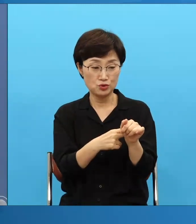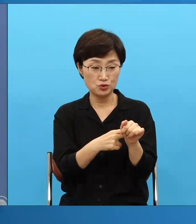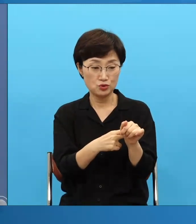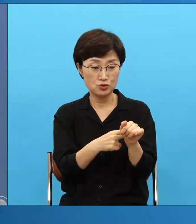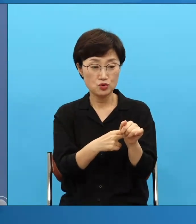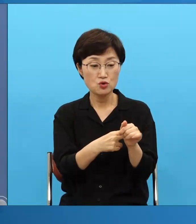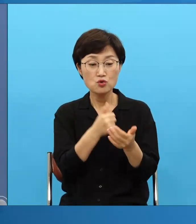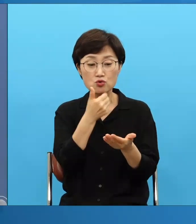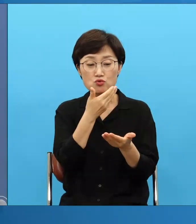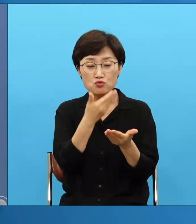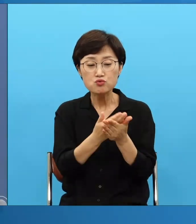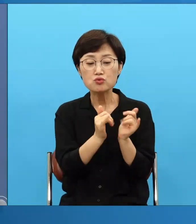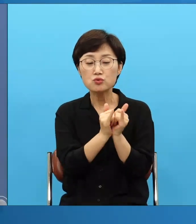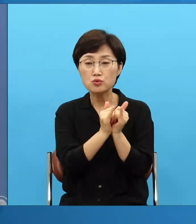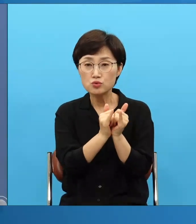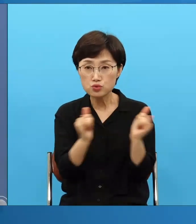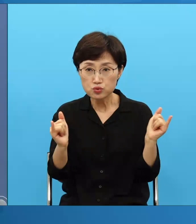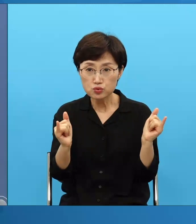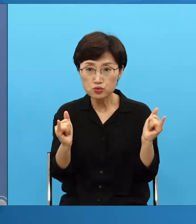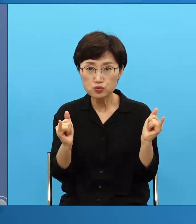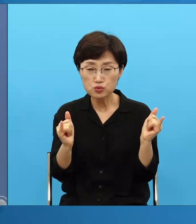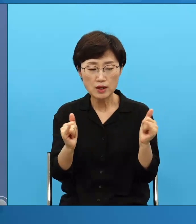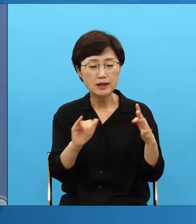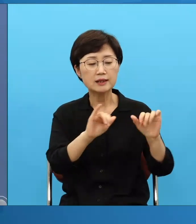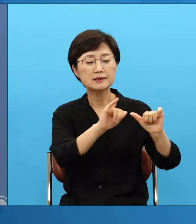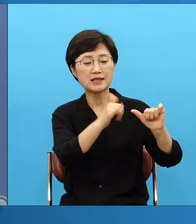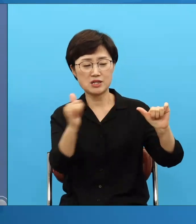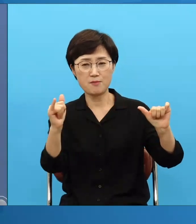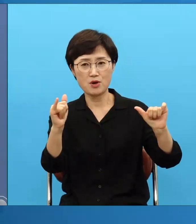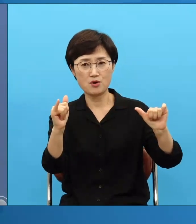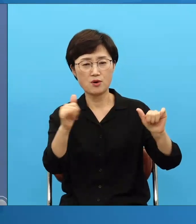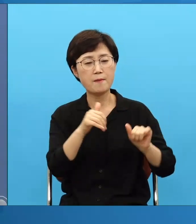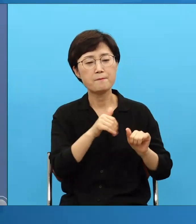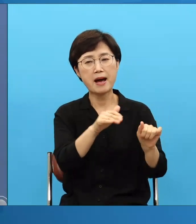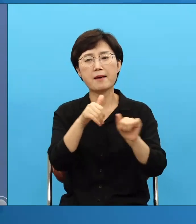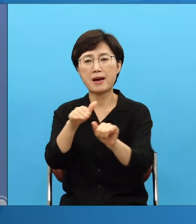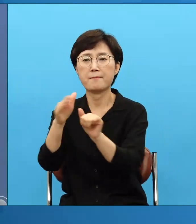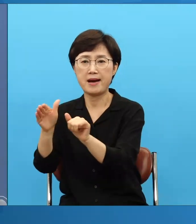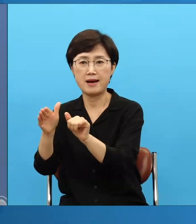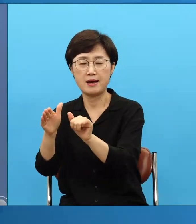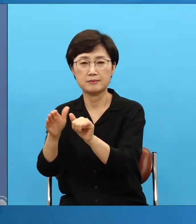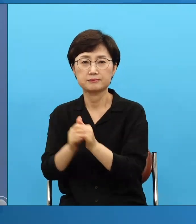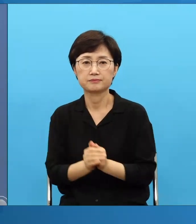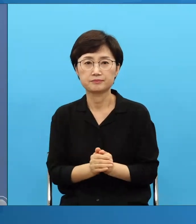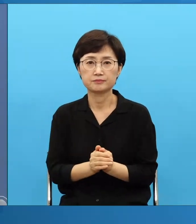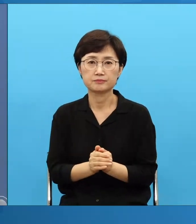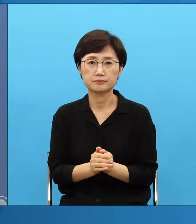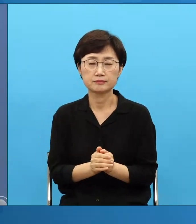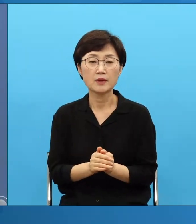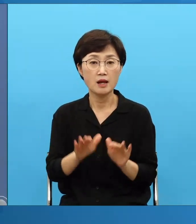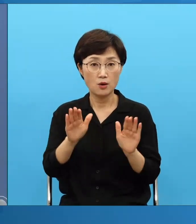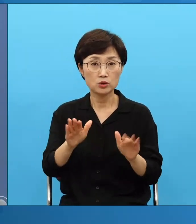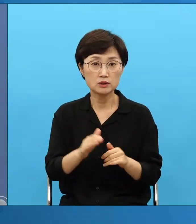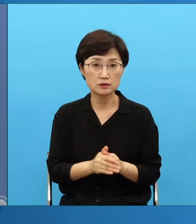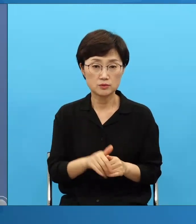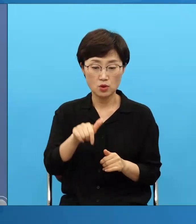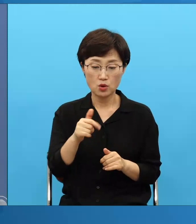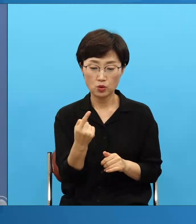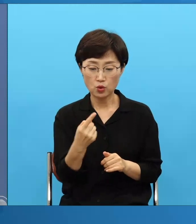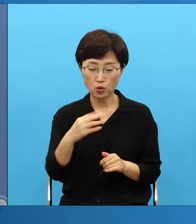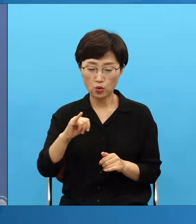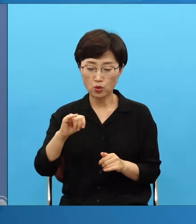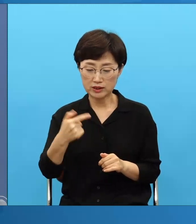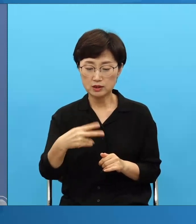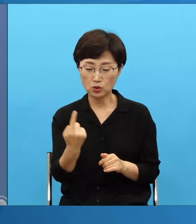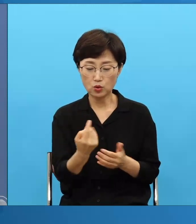5명을 파견합니다. But today we see that Paul, he speaks and commissions out 5 very important 고린도전서 individuals. 뭐 많이 읽어볼 필요 없어요. 간단 중요한